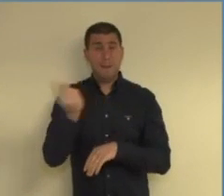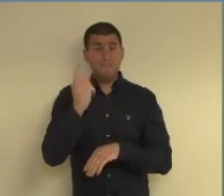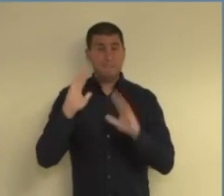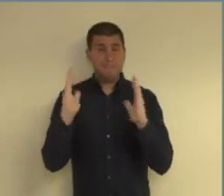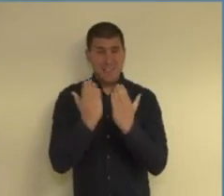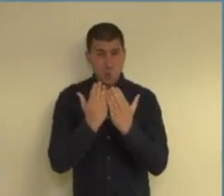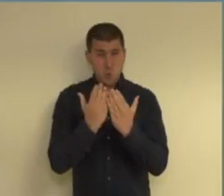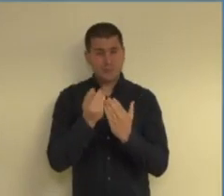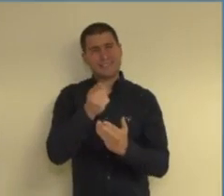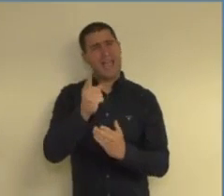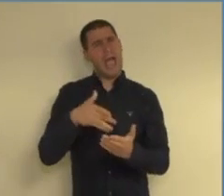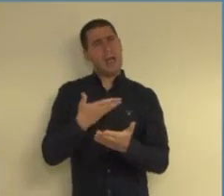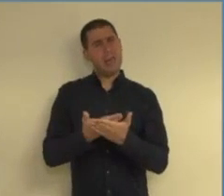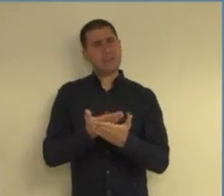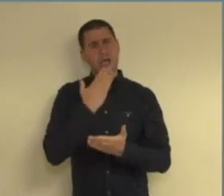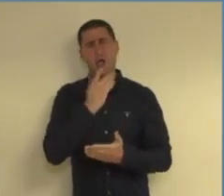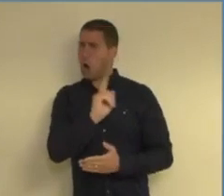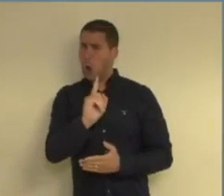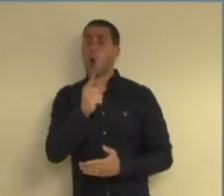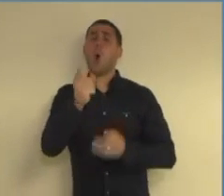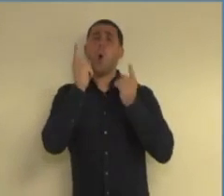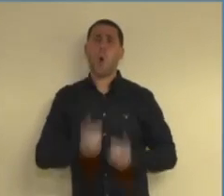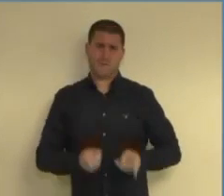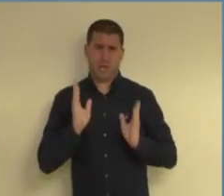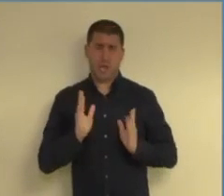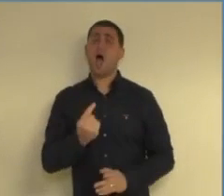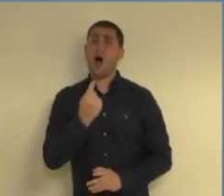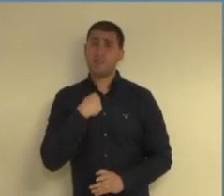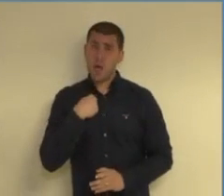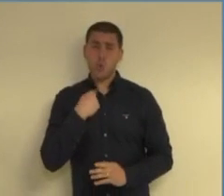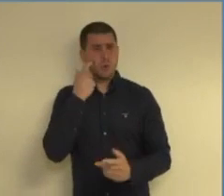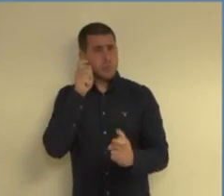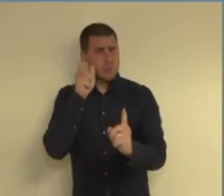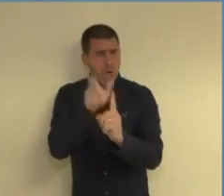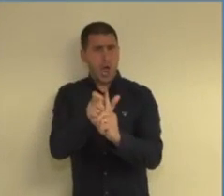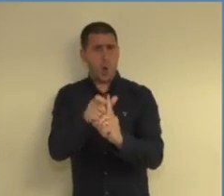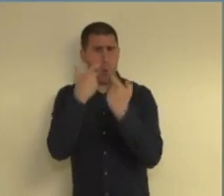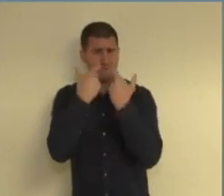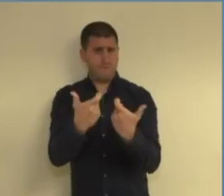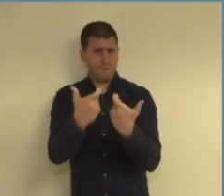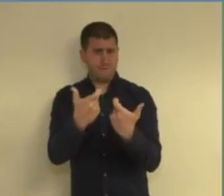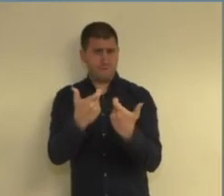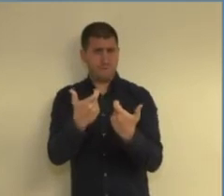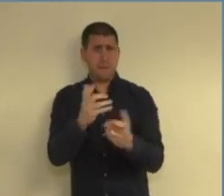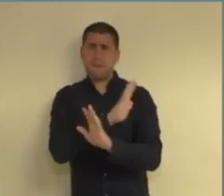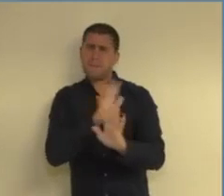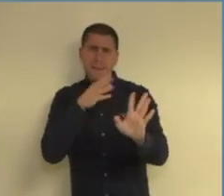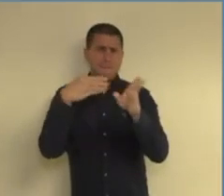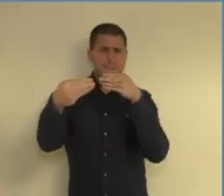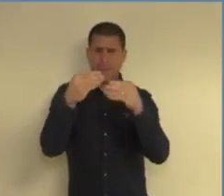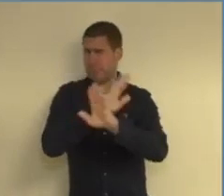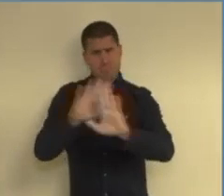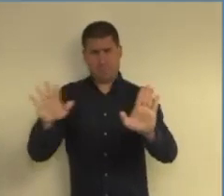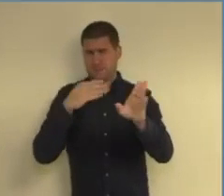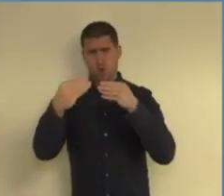לא תהיה המלצה, היא חובה, ואנחנו נעכוף אותה בדרך ללא פשרות.